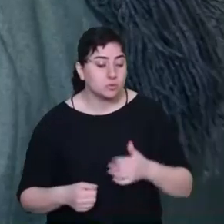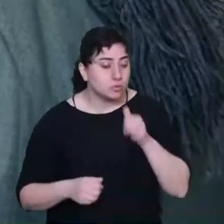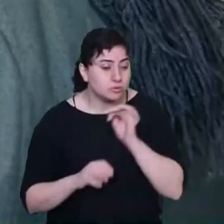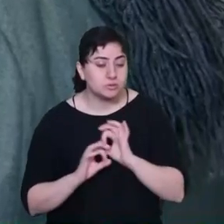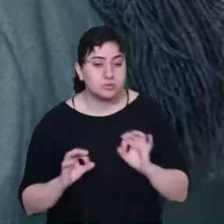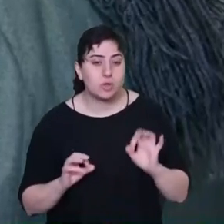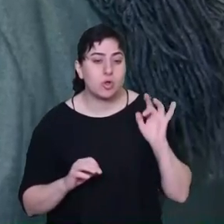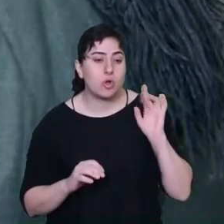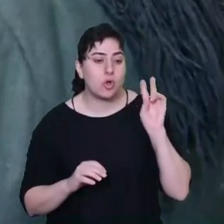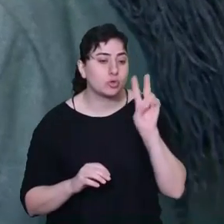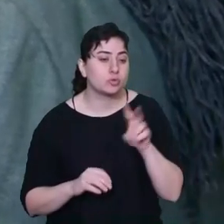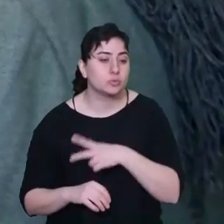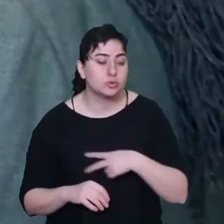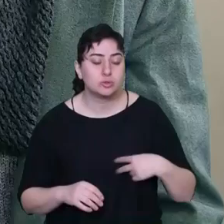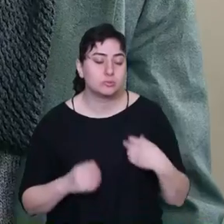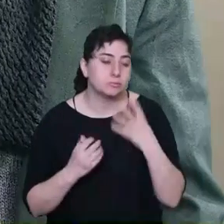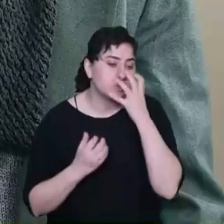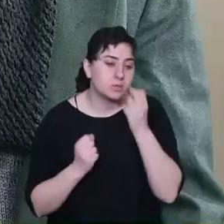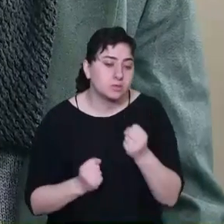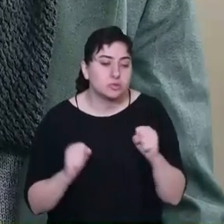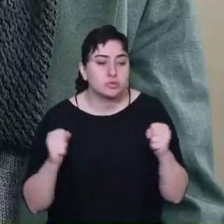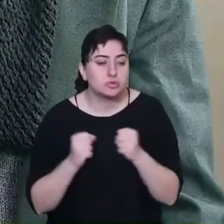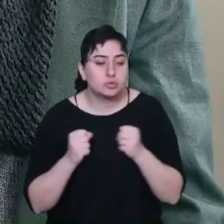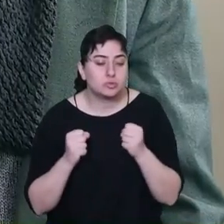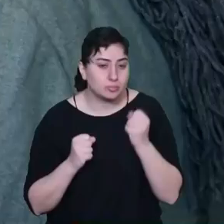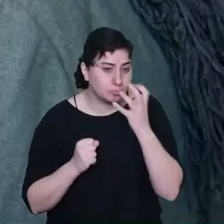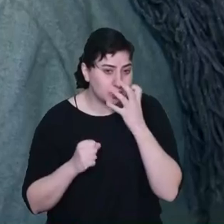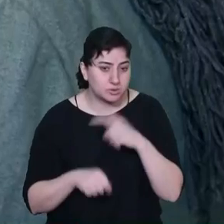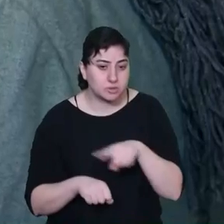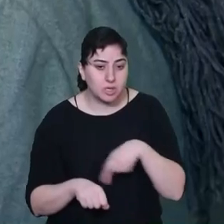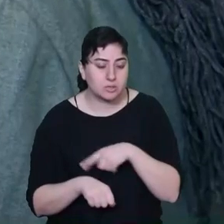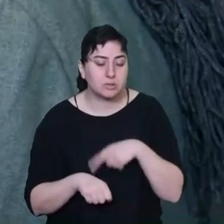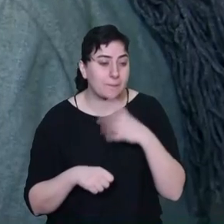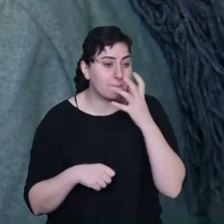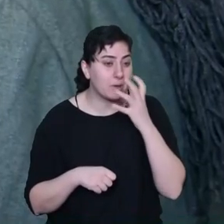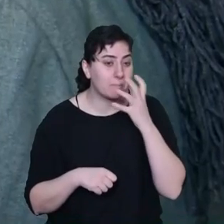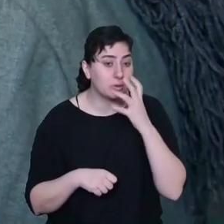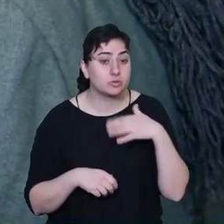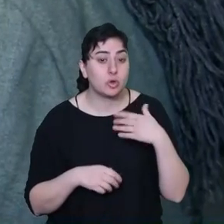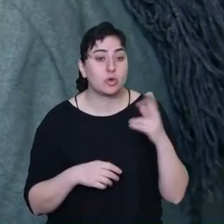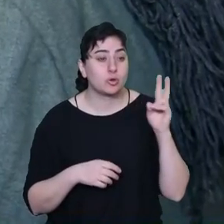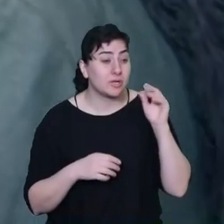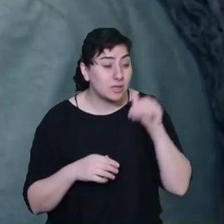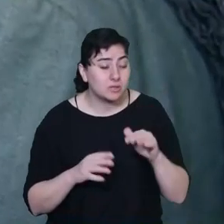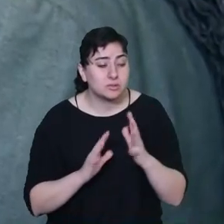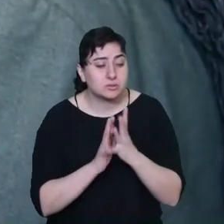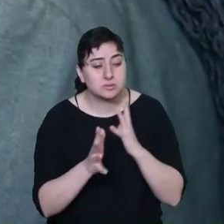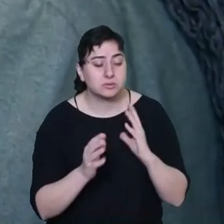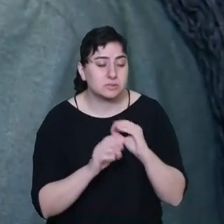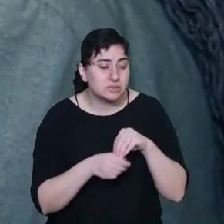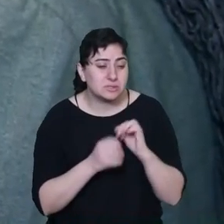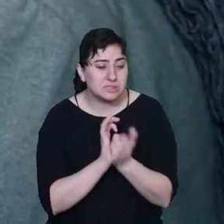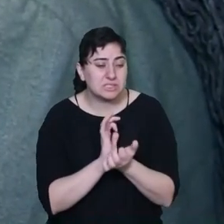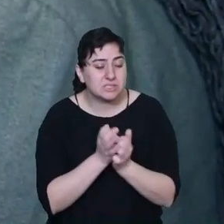susuz otobüs duraklarına gidiyorlar. Soğukta, zemheritte saatlerce otobüs bekliyorlar. Sonra o tıkış tıkış otobüslere